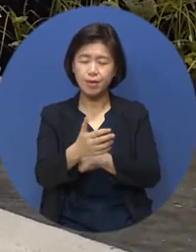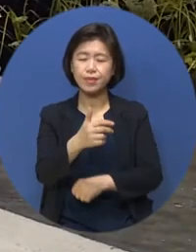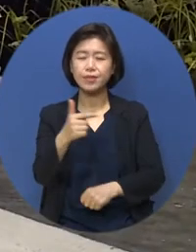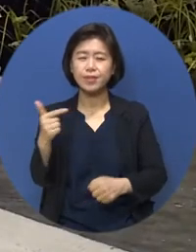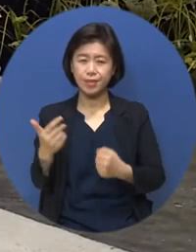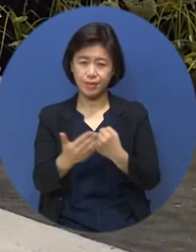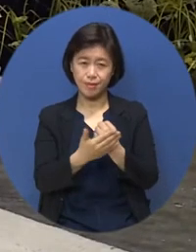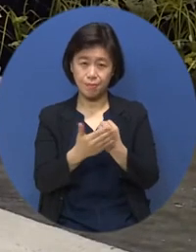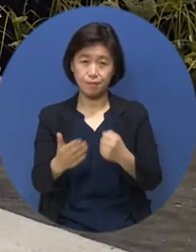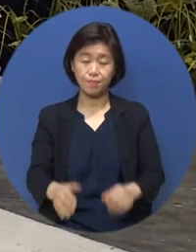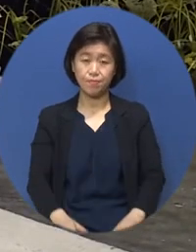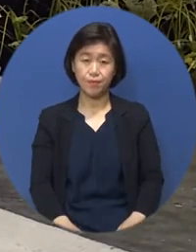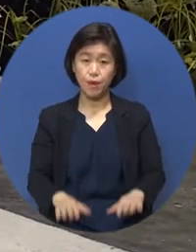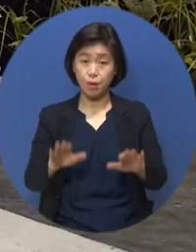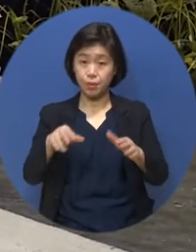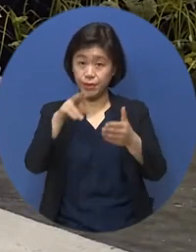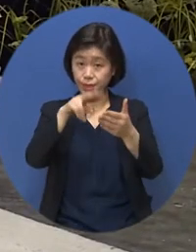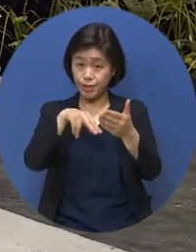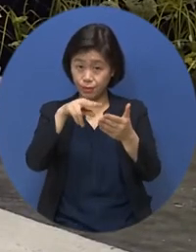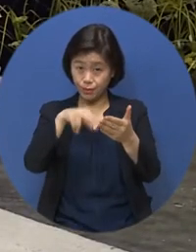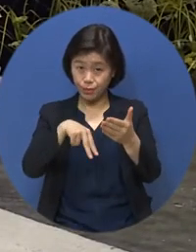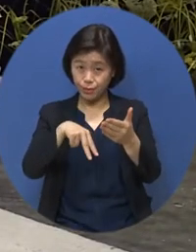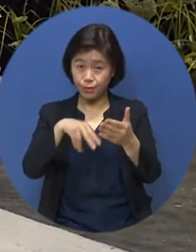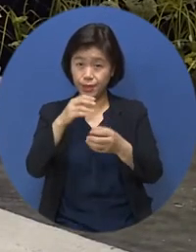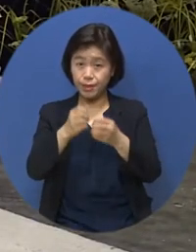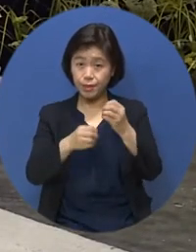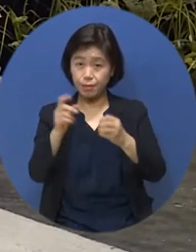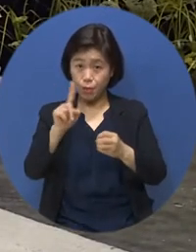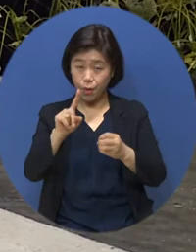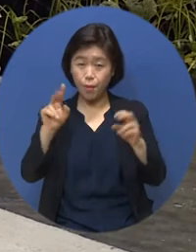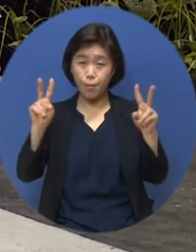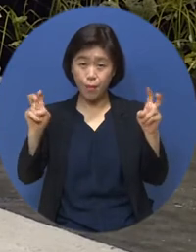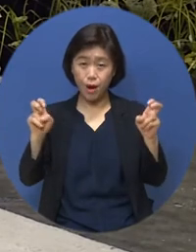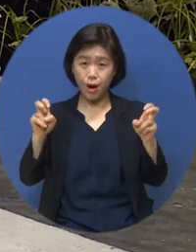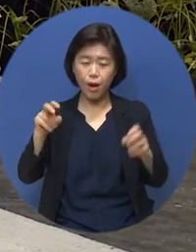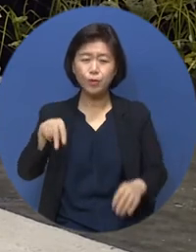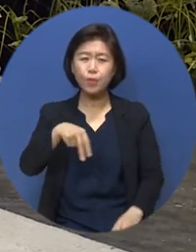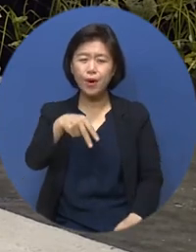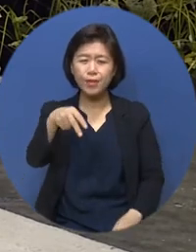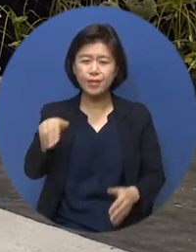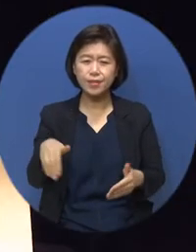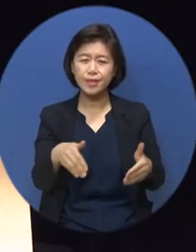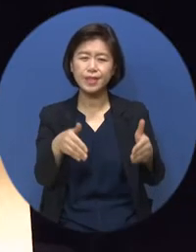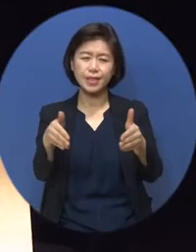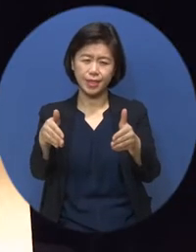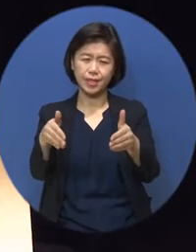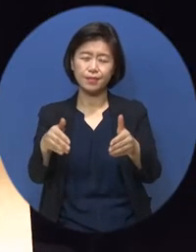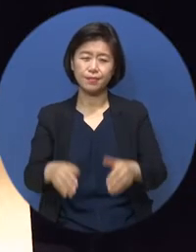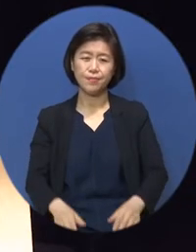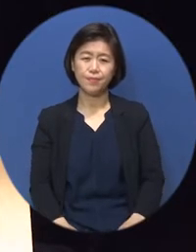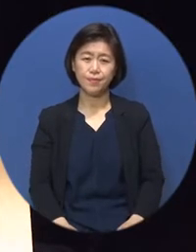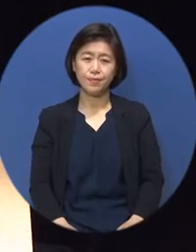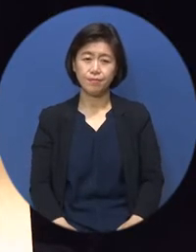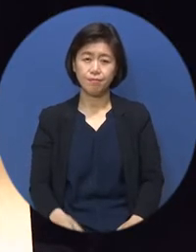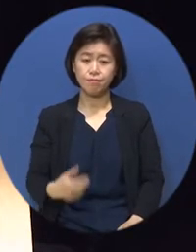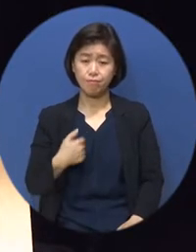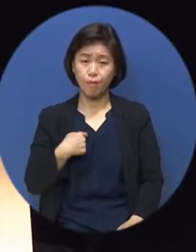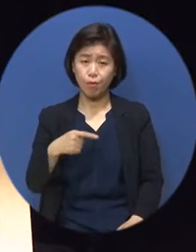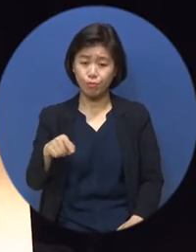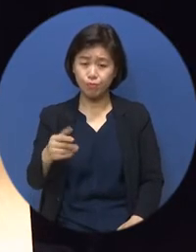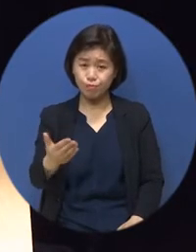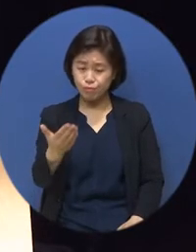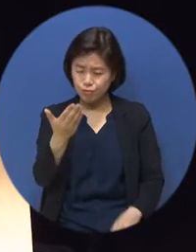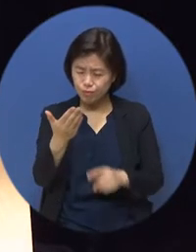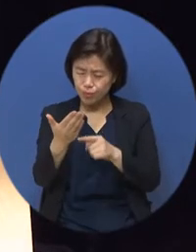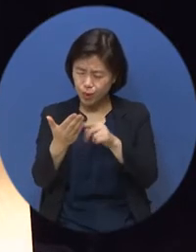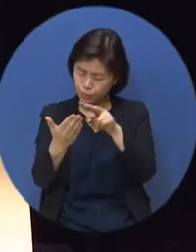오늘 읽어보는 작품, 돌아가는 길이 제게 그러했습니다. 저는 이 작품을 거듭 읽으면서